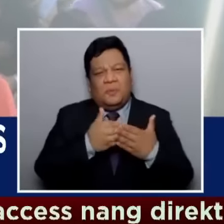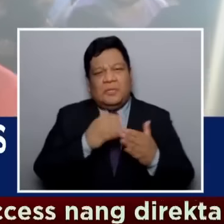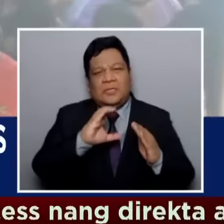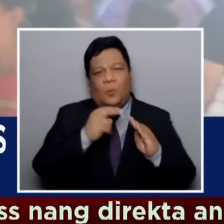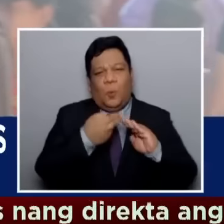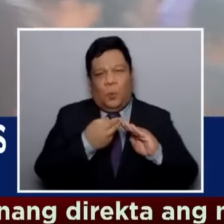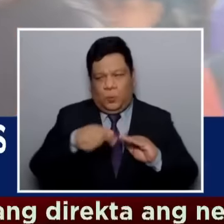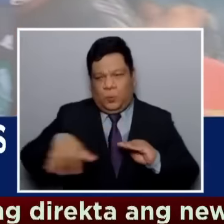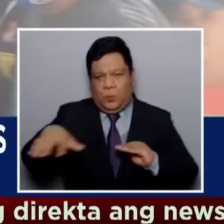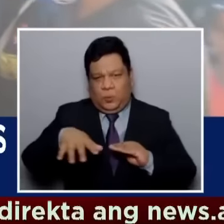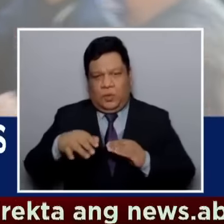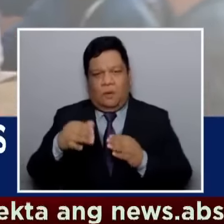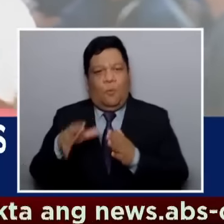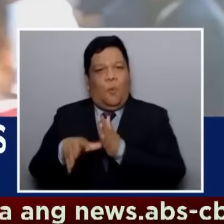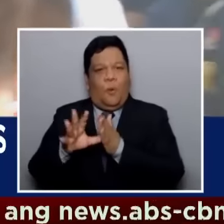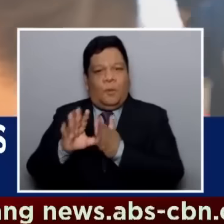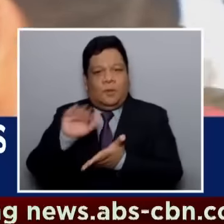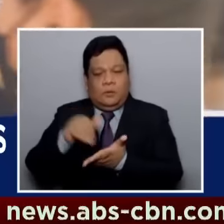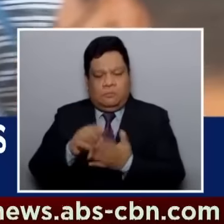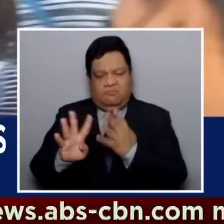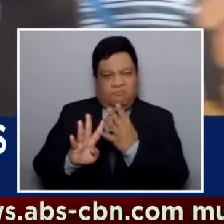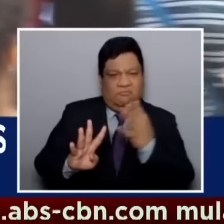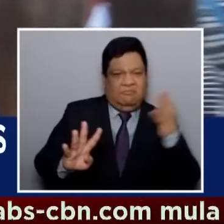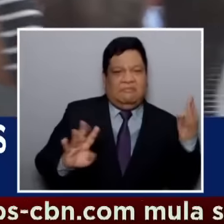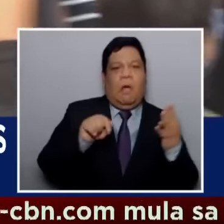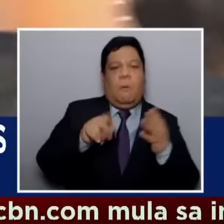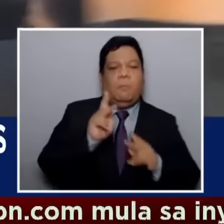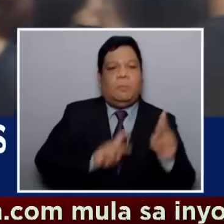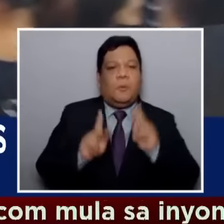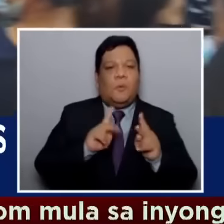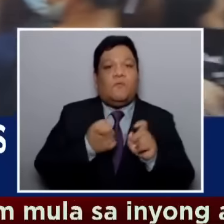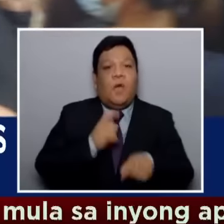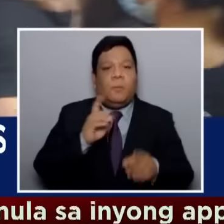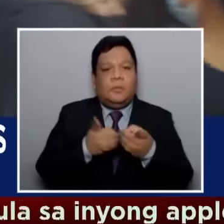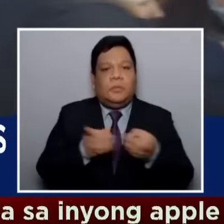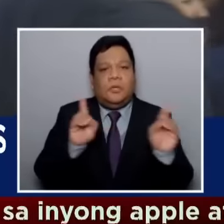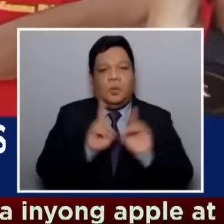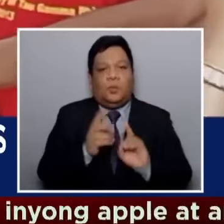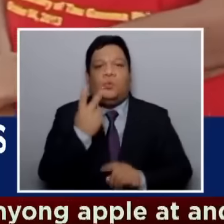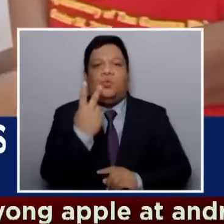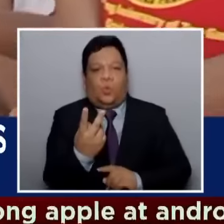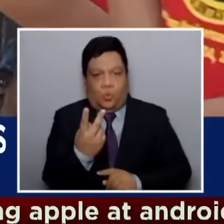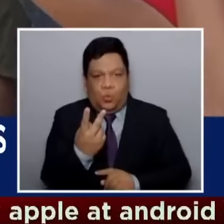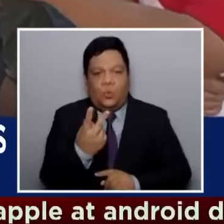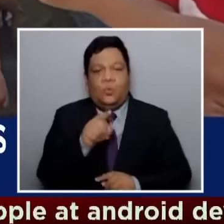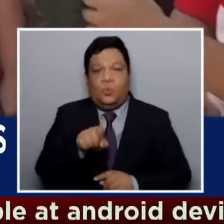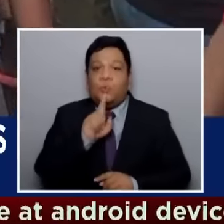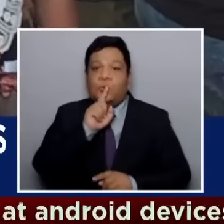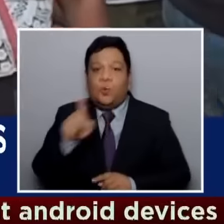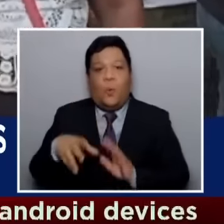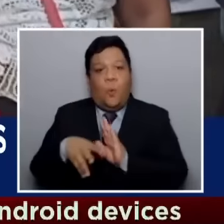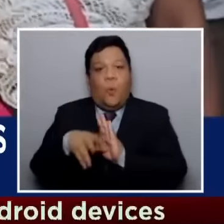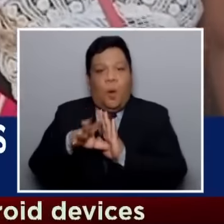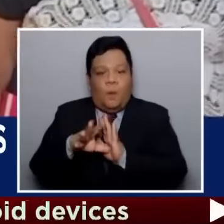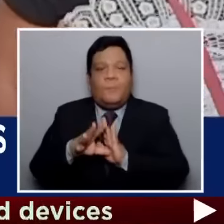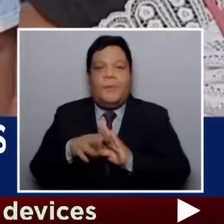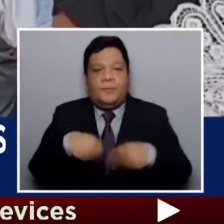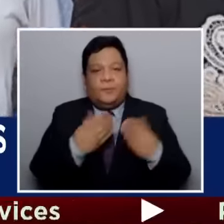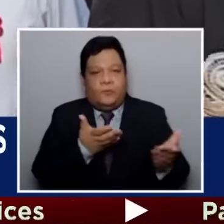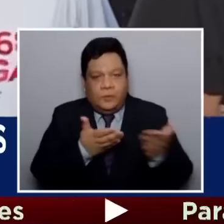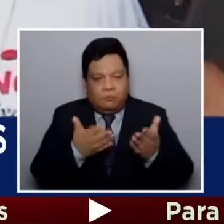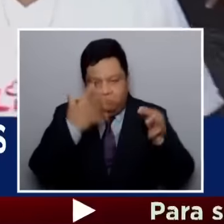SK elections. Sila, mga residente ng District 2 na tanging siniserbisyuhan ng COMELEC na mas piniling dito pa rin sa kanilang